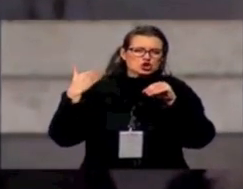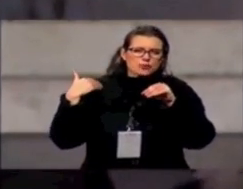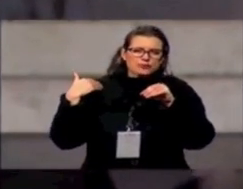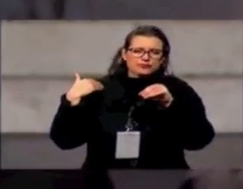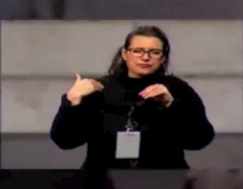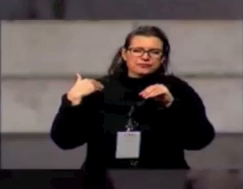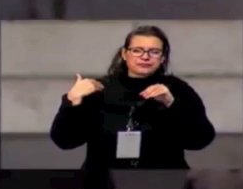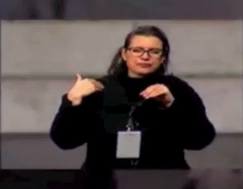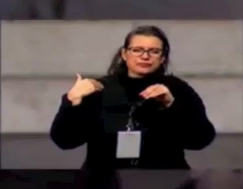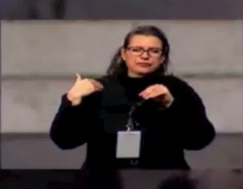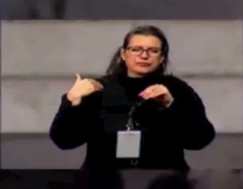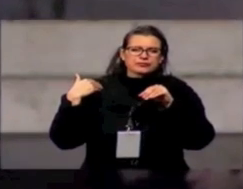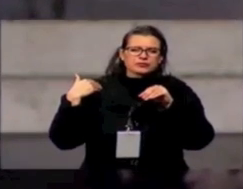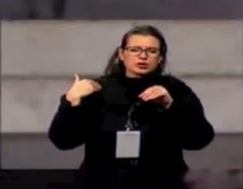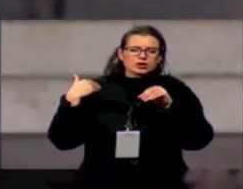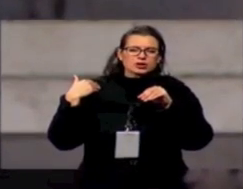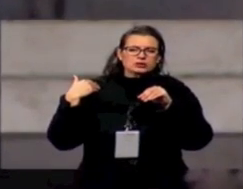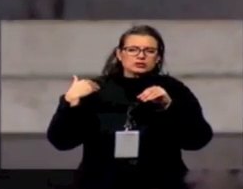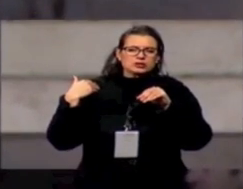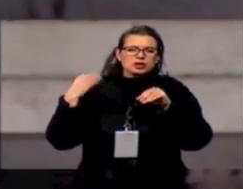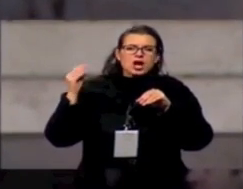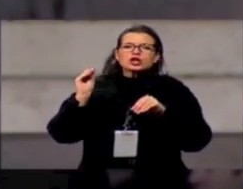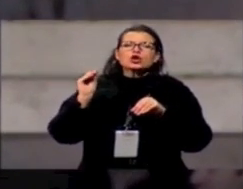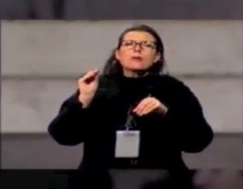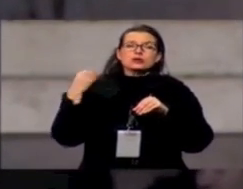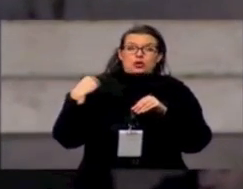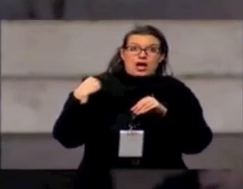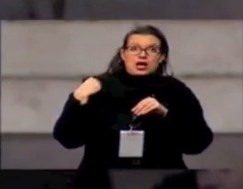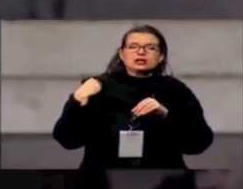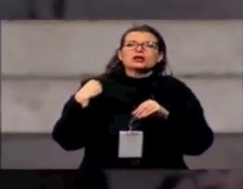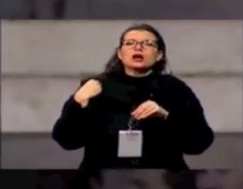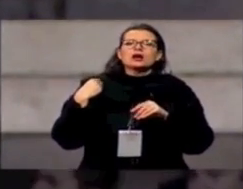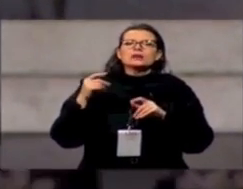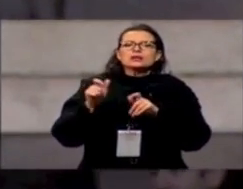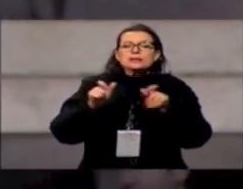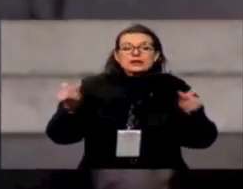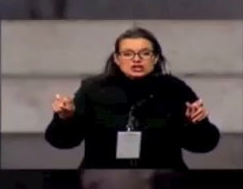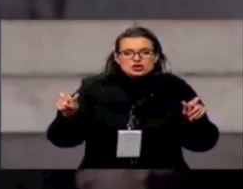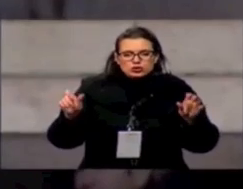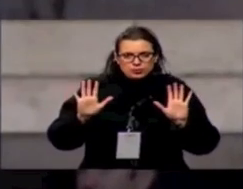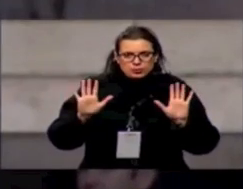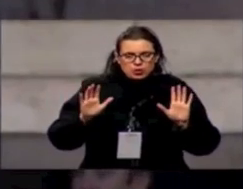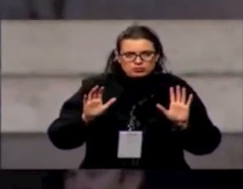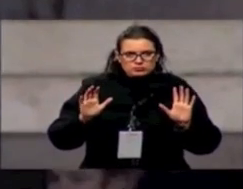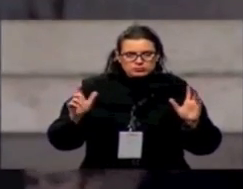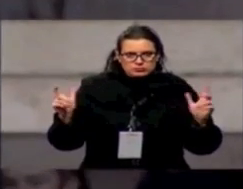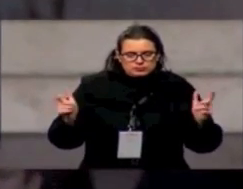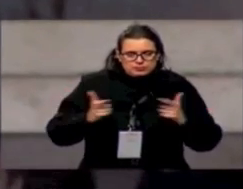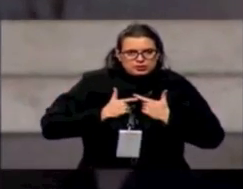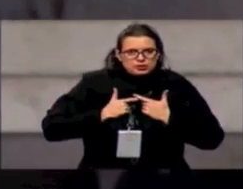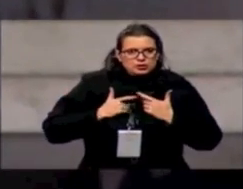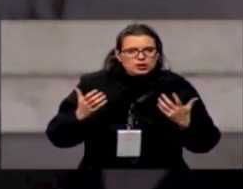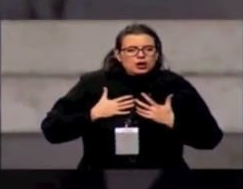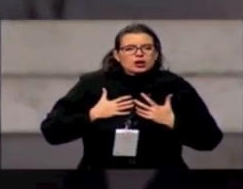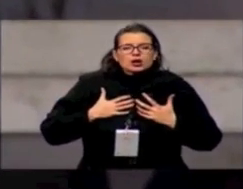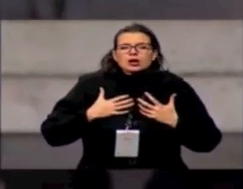che le persone che guardano il film sconvolte dalle dalle cose orribili